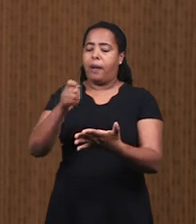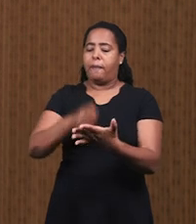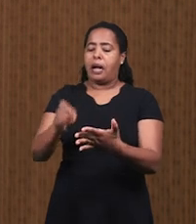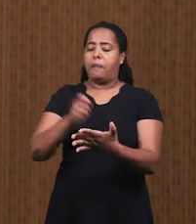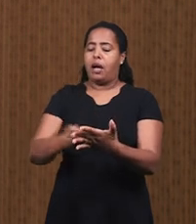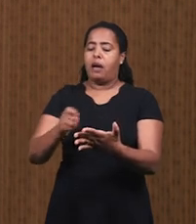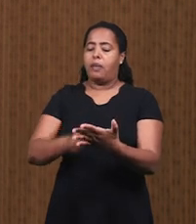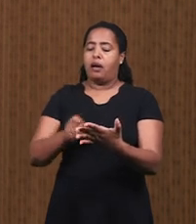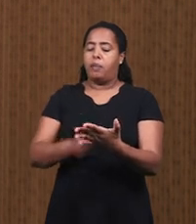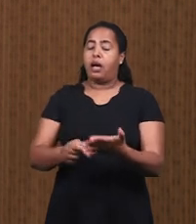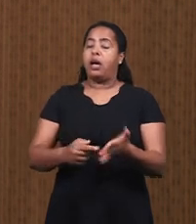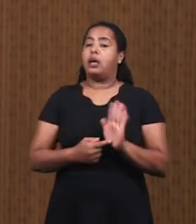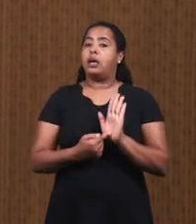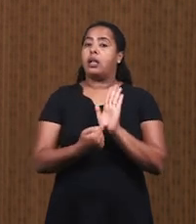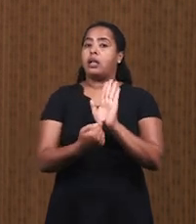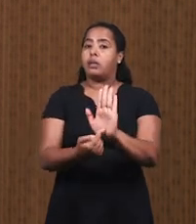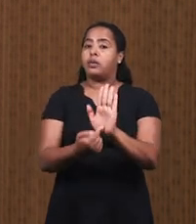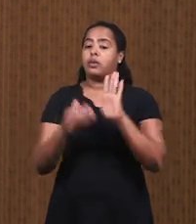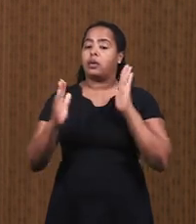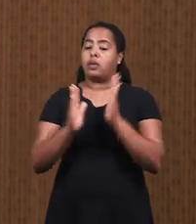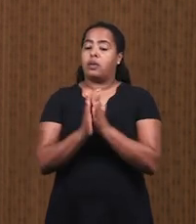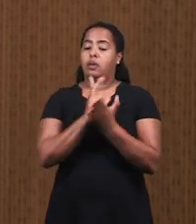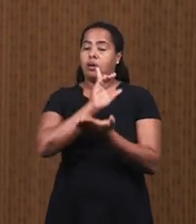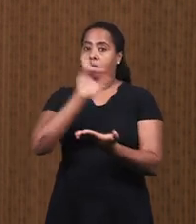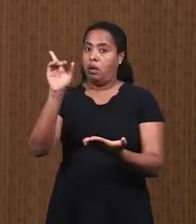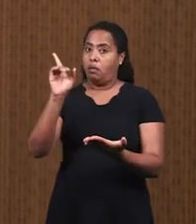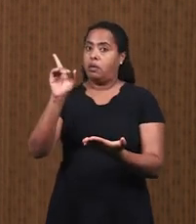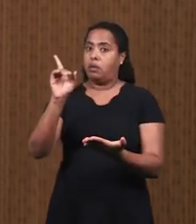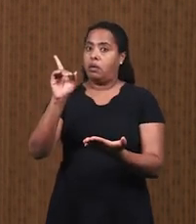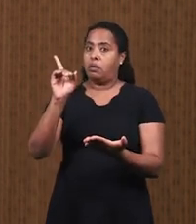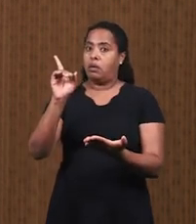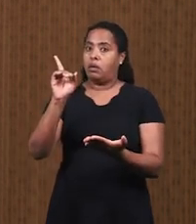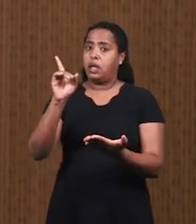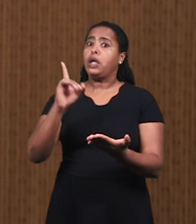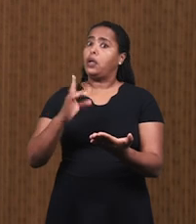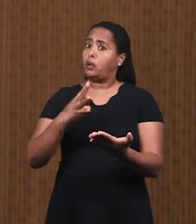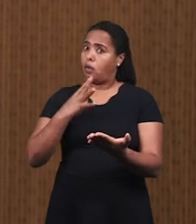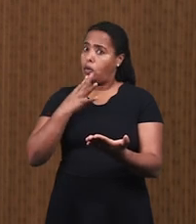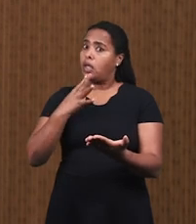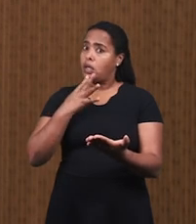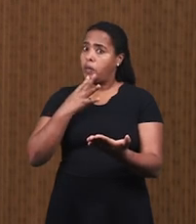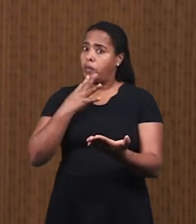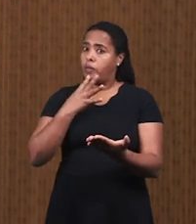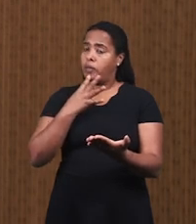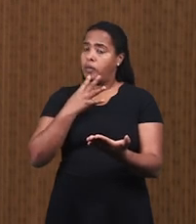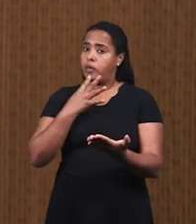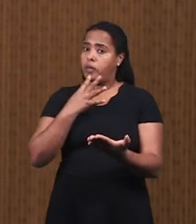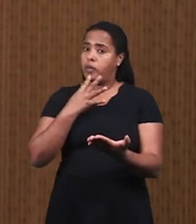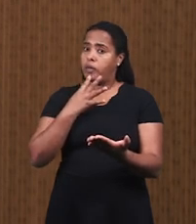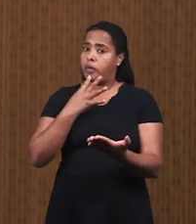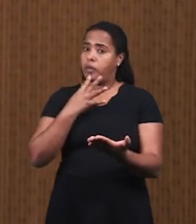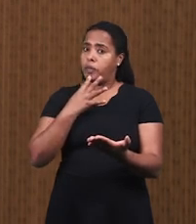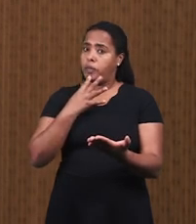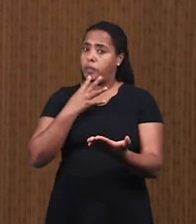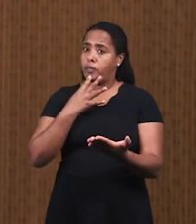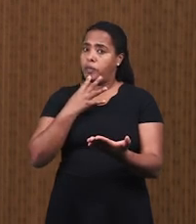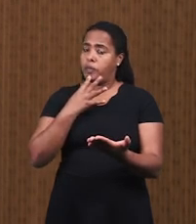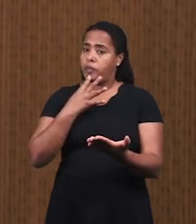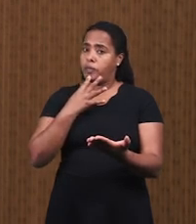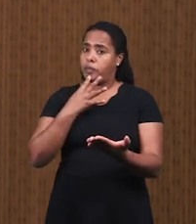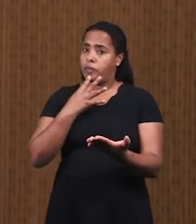описывает это, он говорит о слове, служении слова, которое он познал.